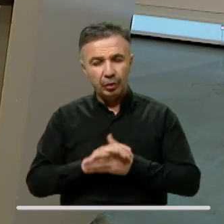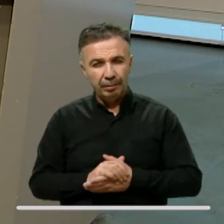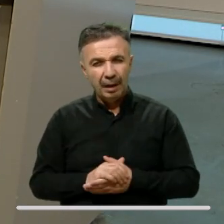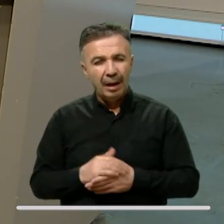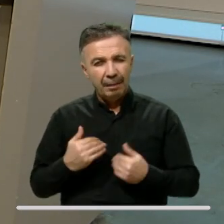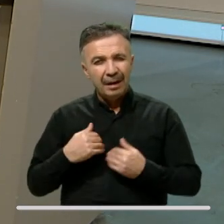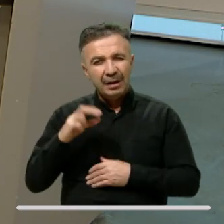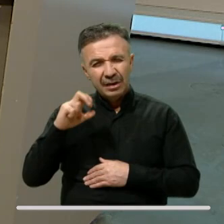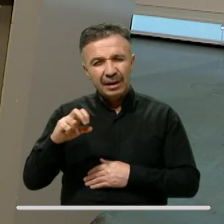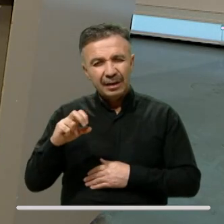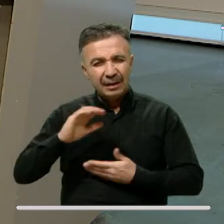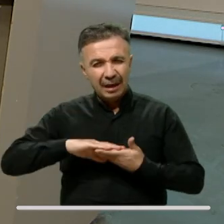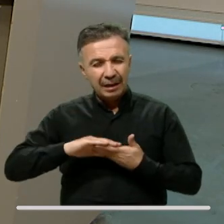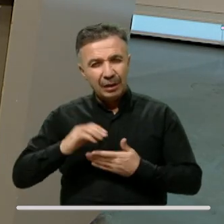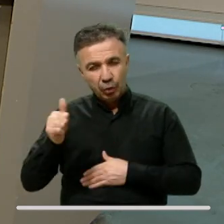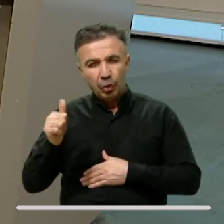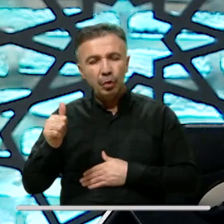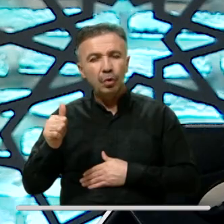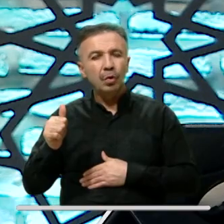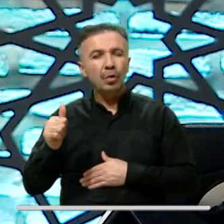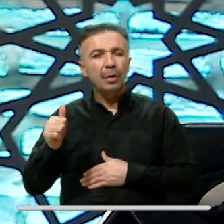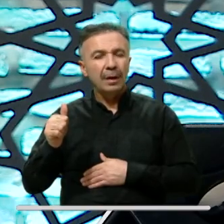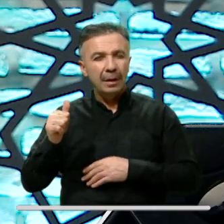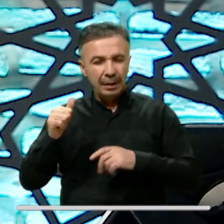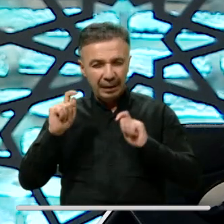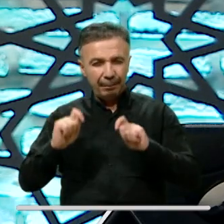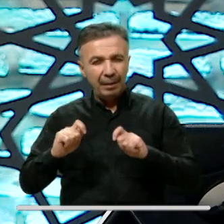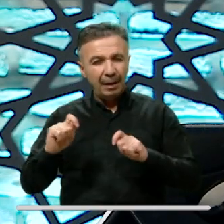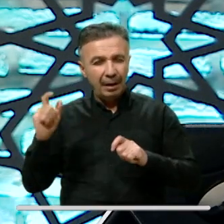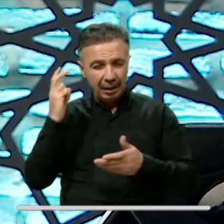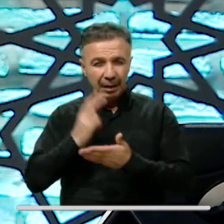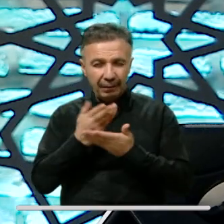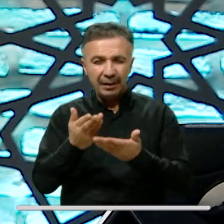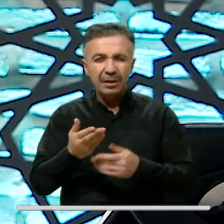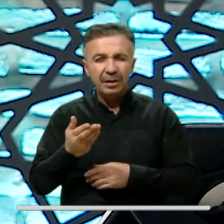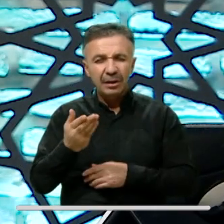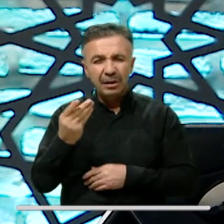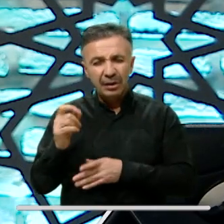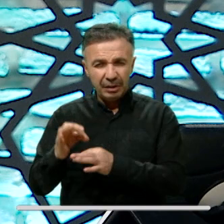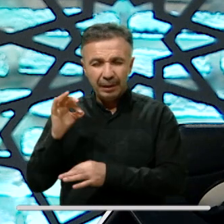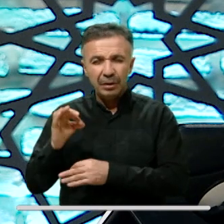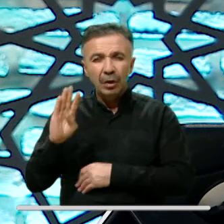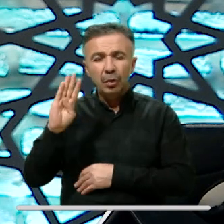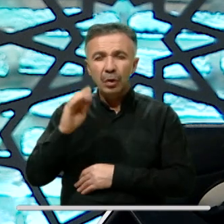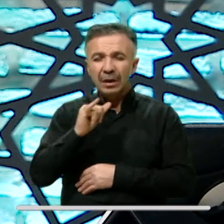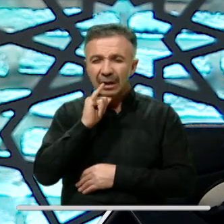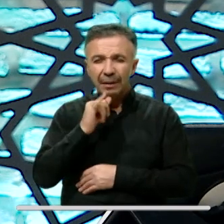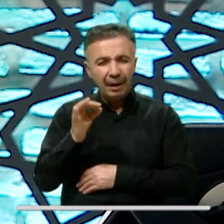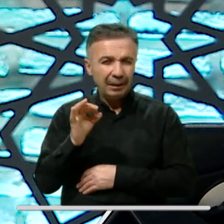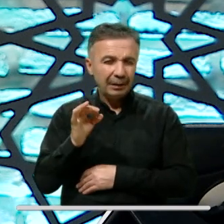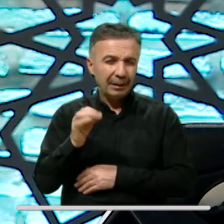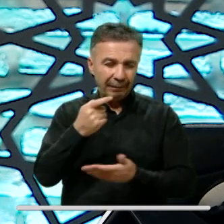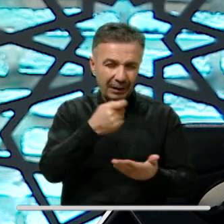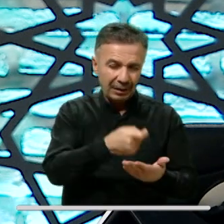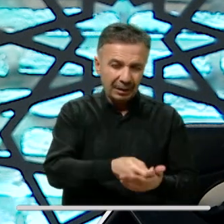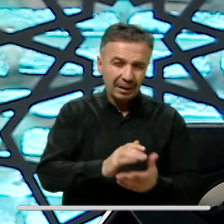8 arkadaş bir gün yapmaya karar verdik. Kişi başı 4 gram altın alınacaktı. Daha sonra günü gelen arkadaşa